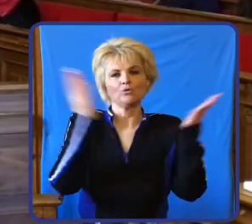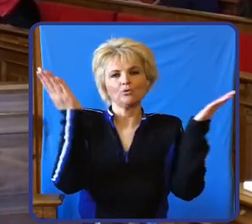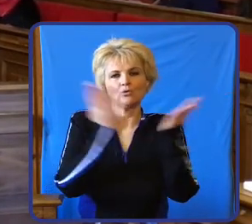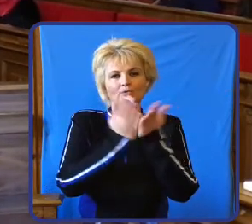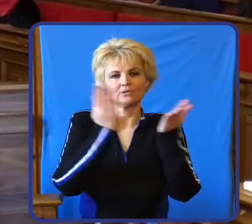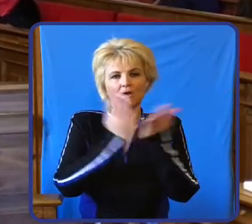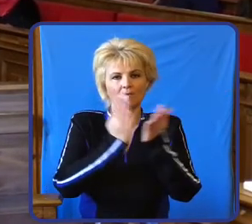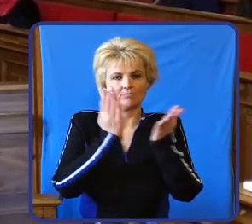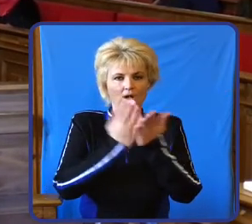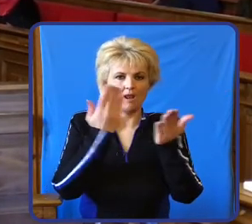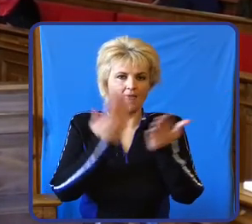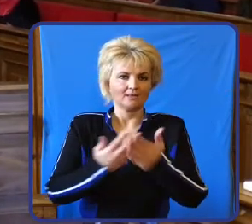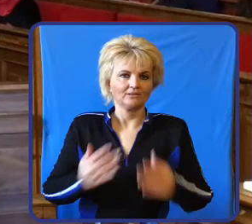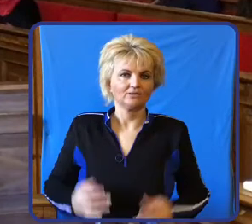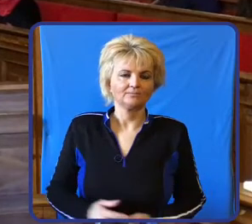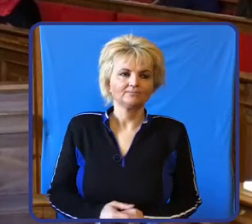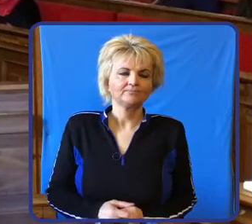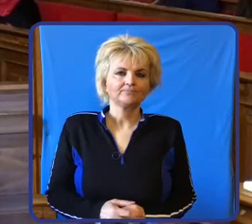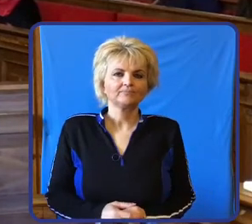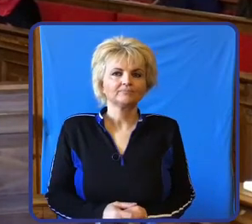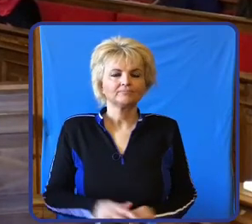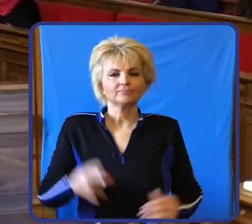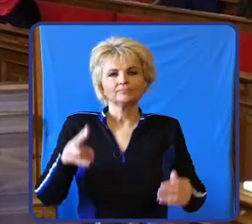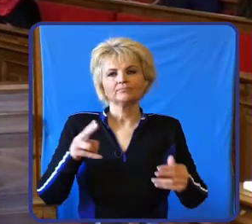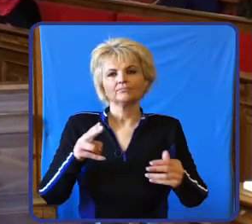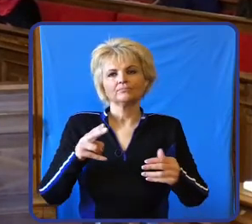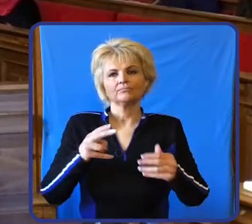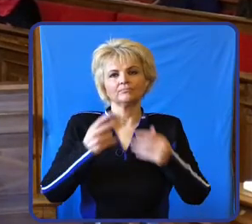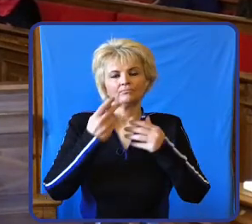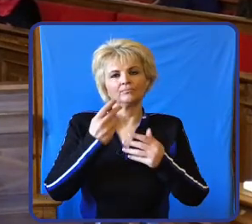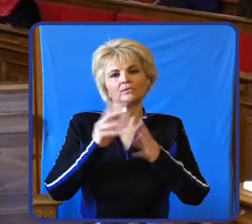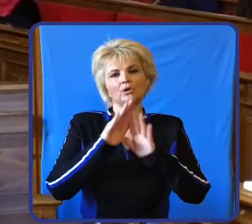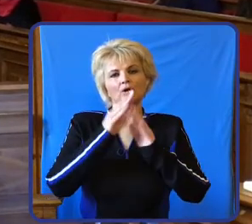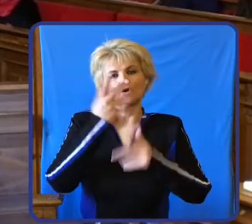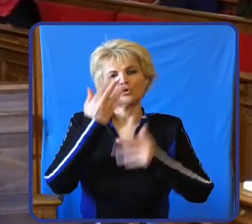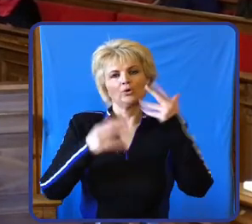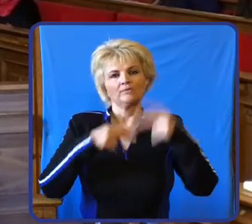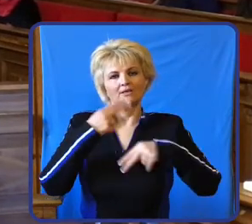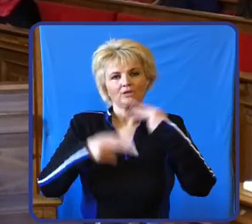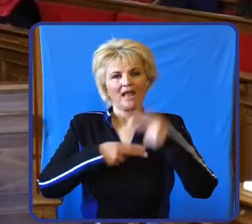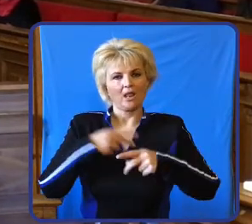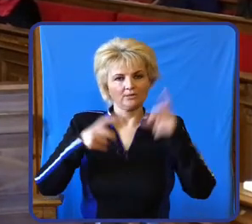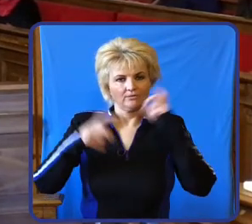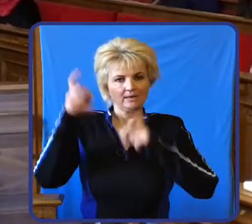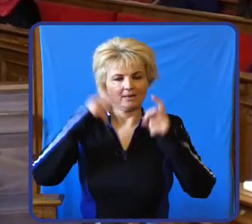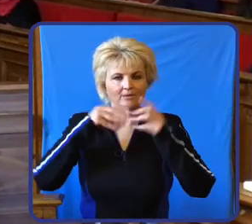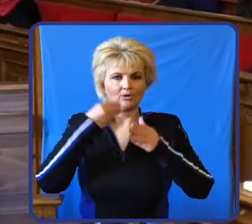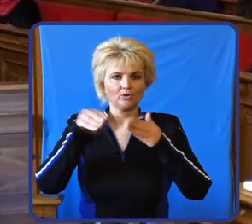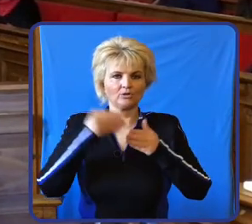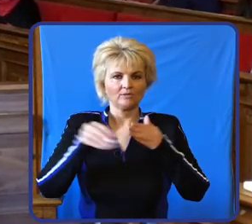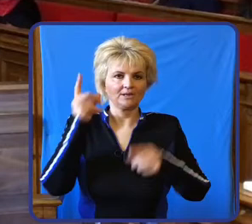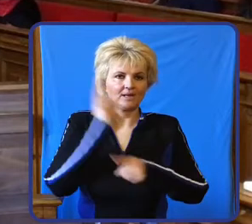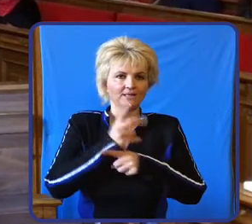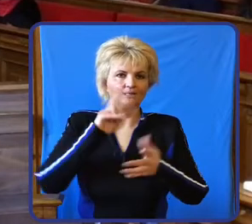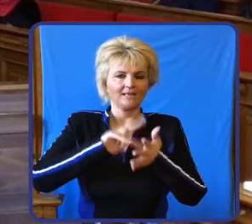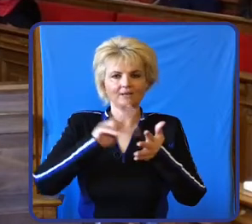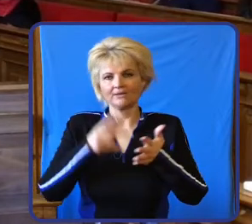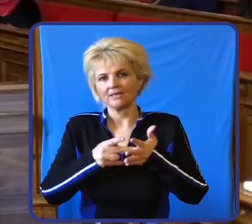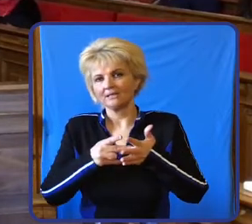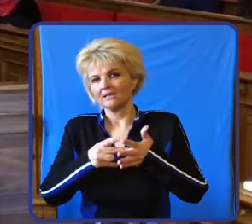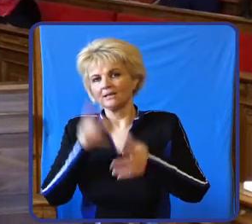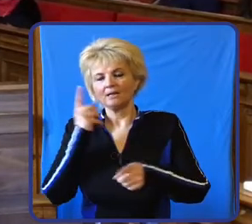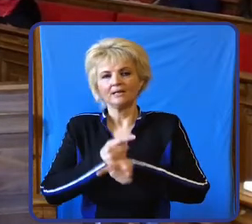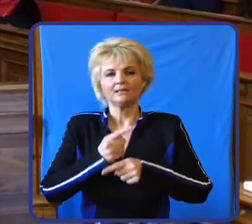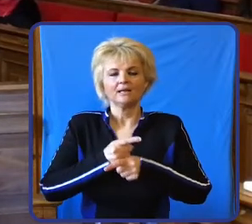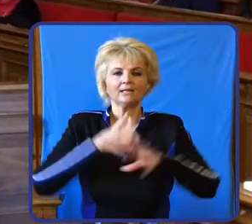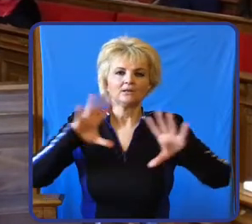került sor. A könyvvizsgálat megítélése szerint a költségvetési rendelet tervezet